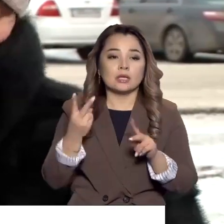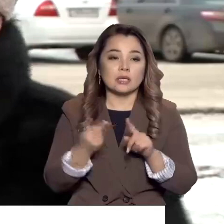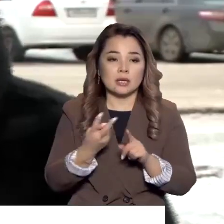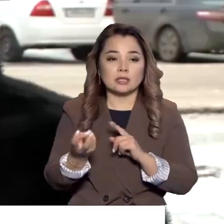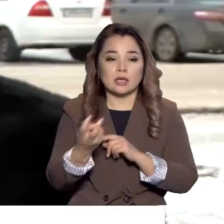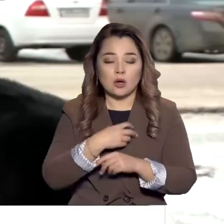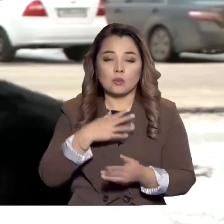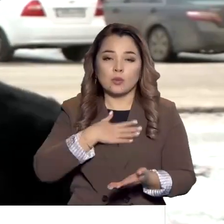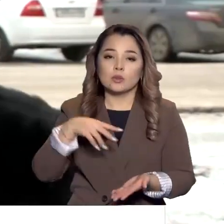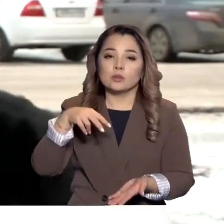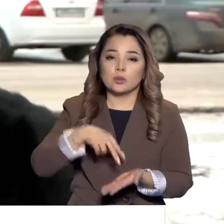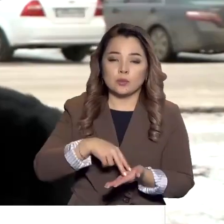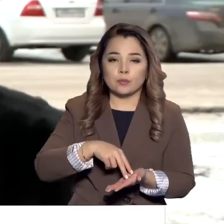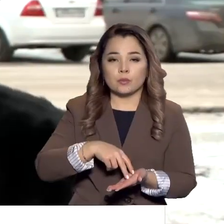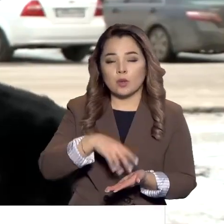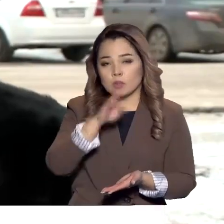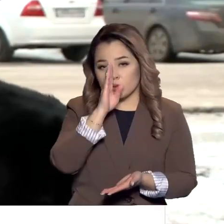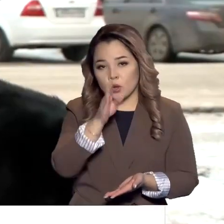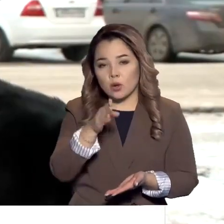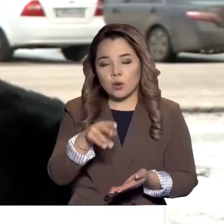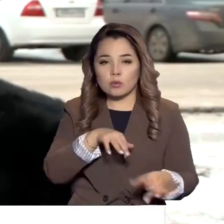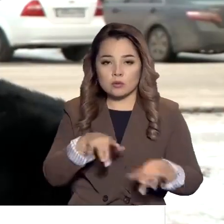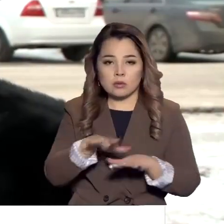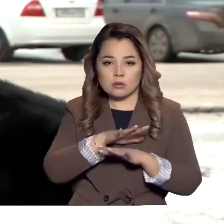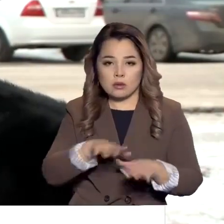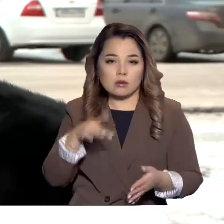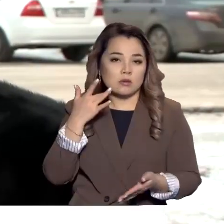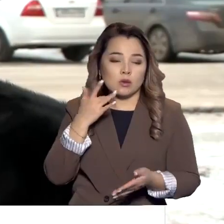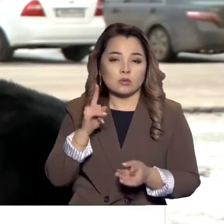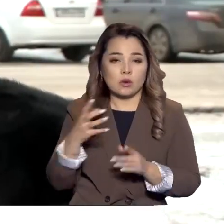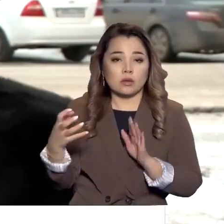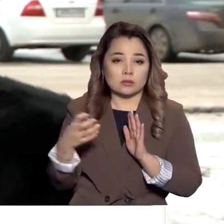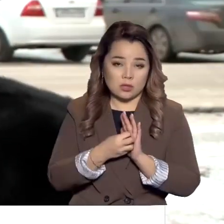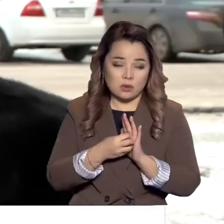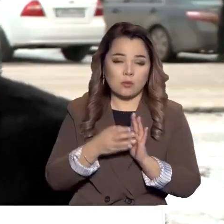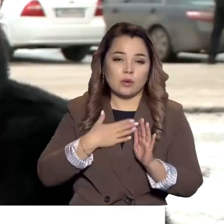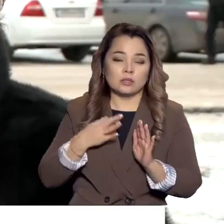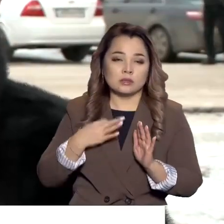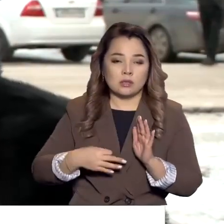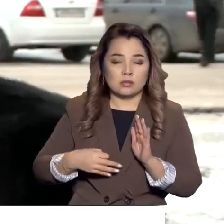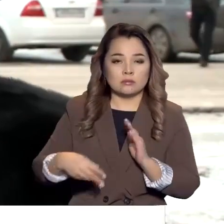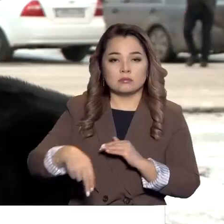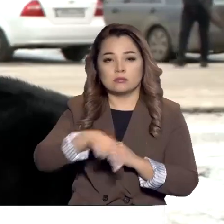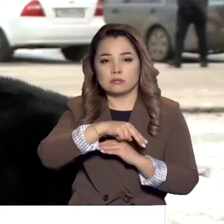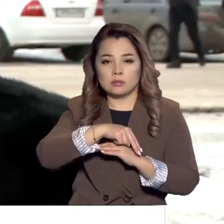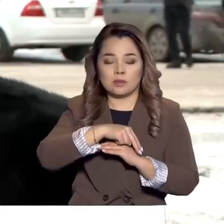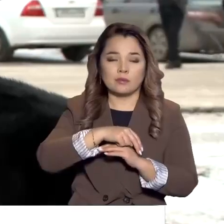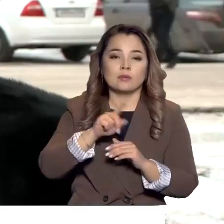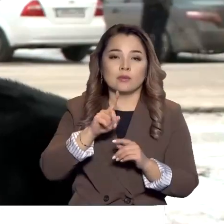Сосын тұрдым былай, дым қозғалмай. Ал тістесең тісте, мен баламды артыма ұстап тұрдым.